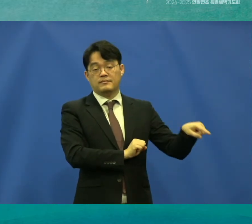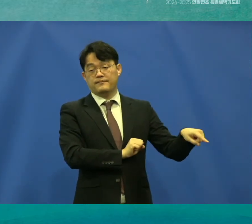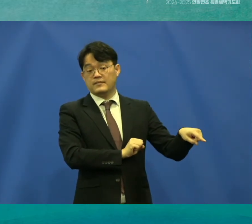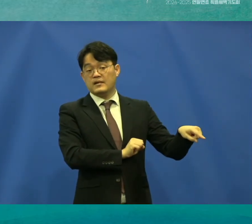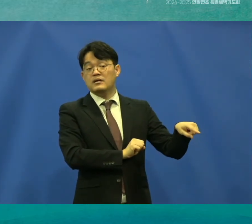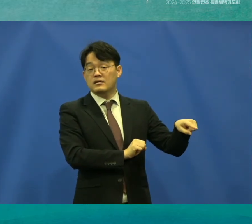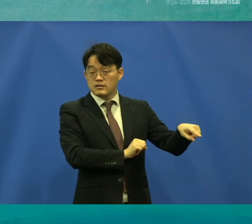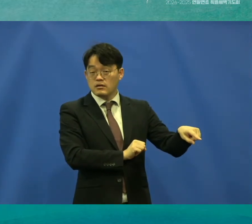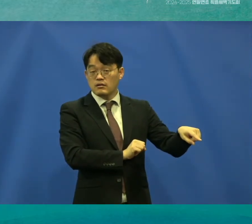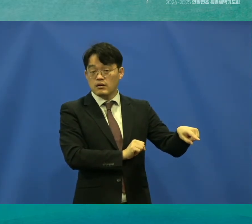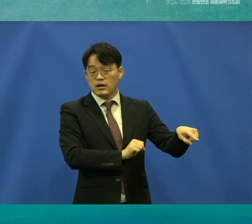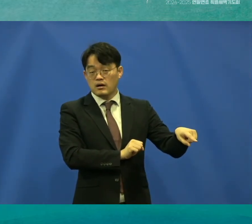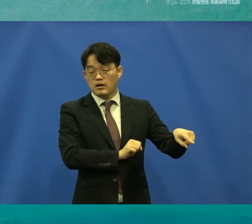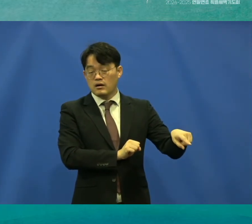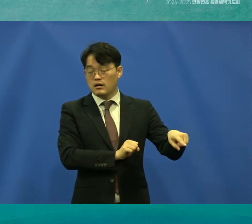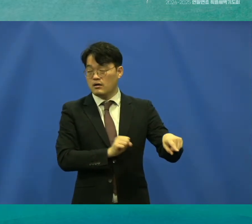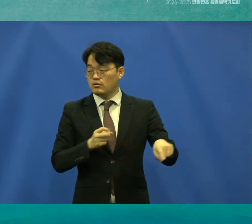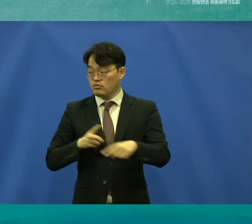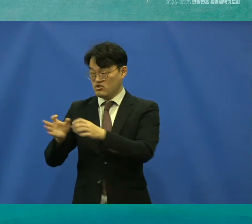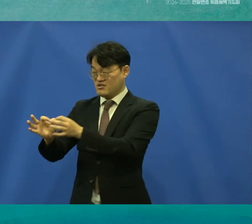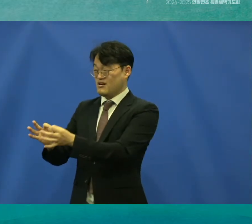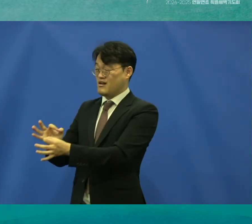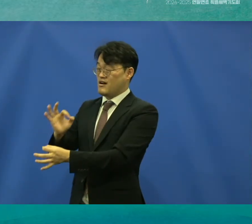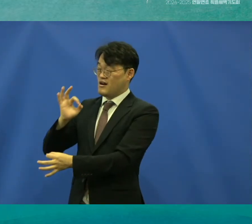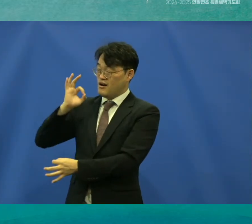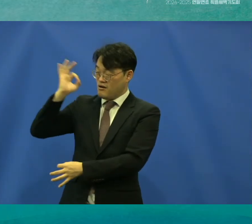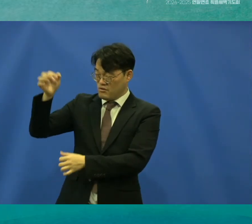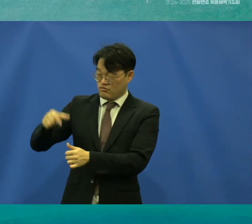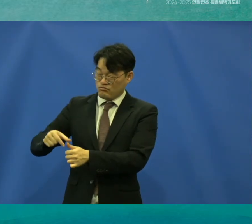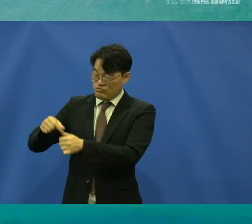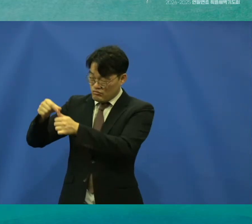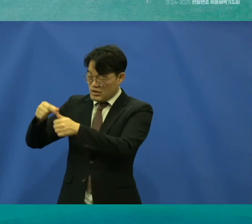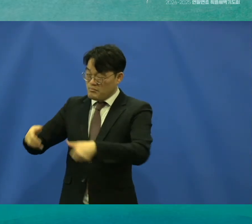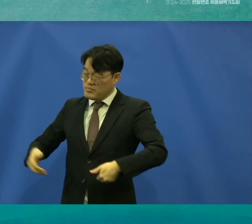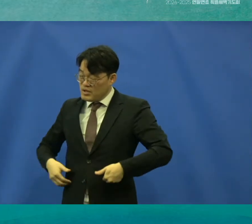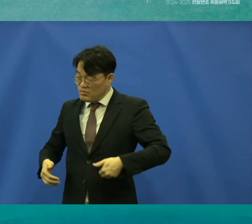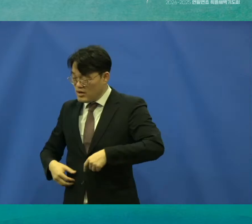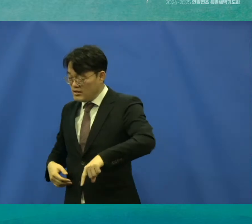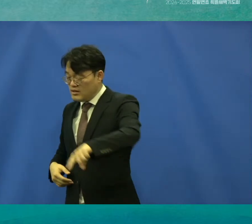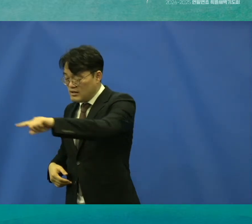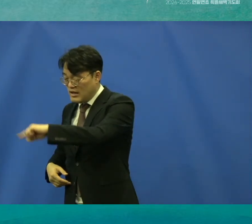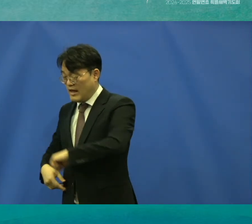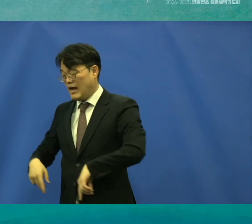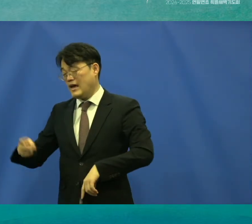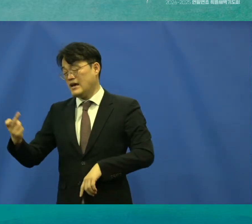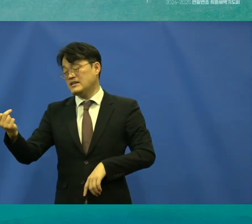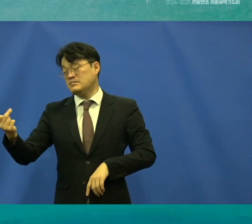그것과 영원한 구원을 얻어야 될 영혼이 어떻게 비교가 될 수 있느냐.